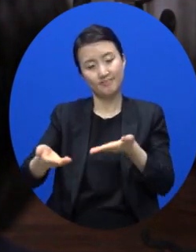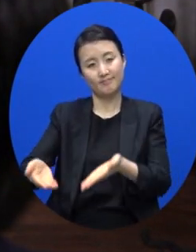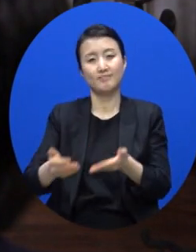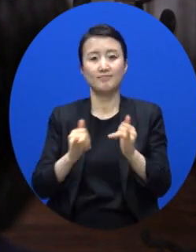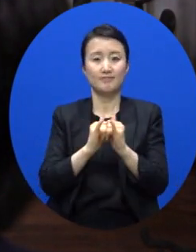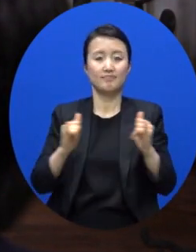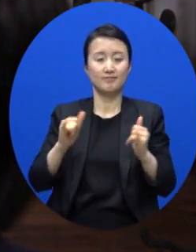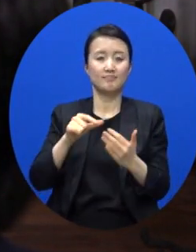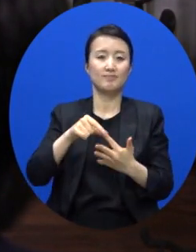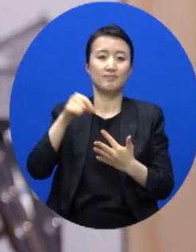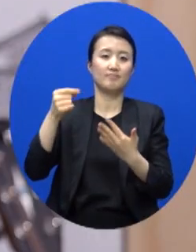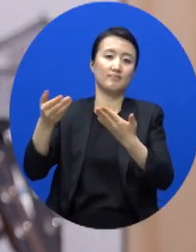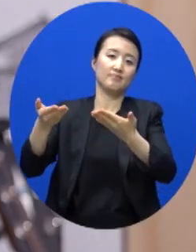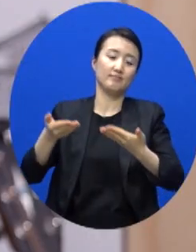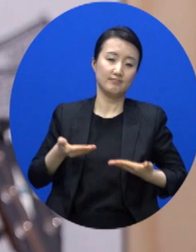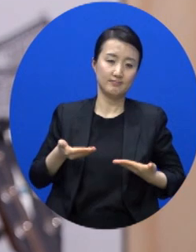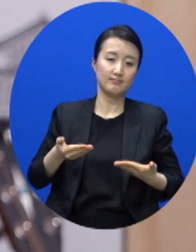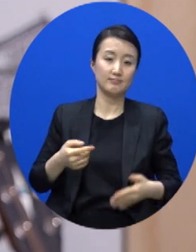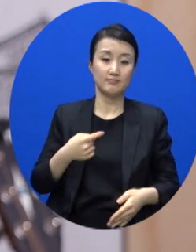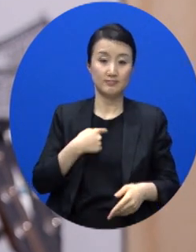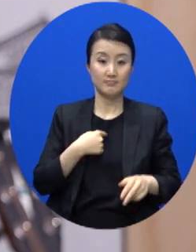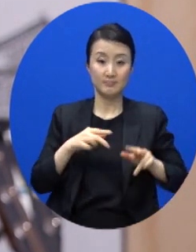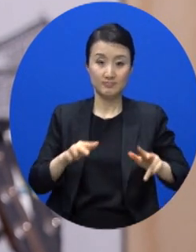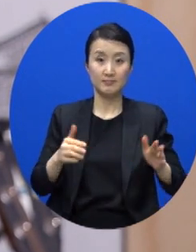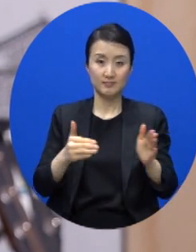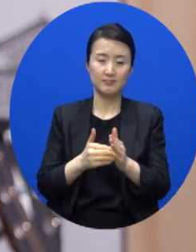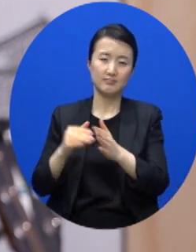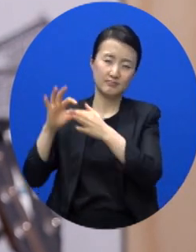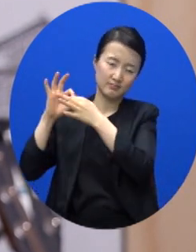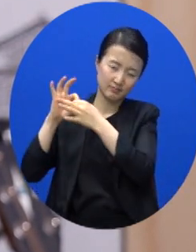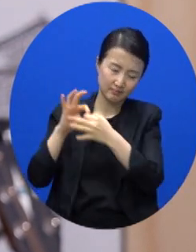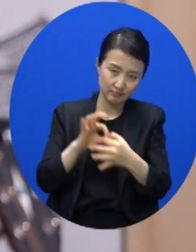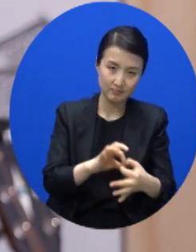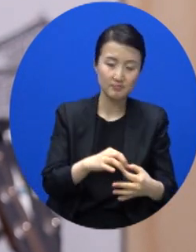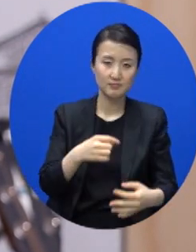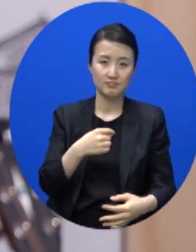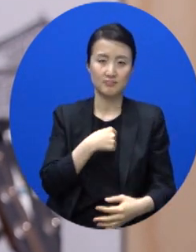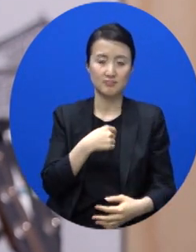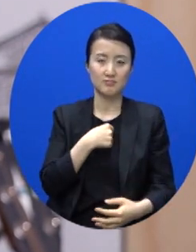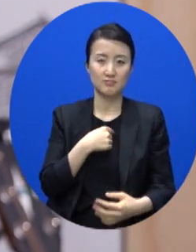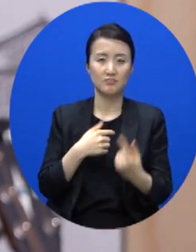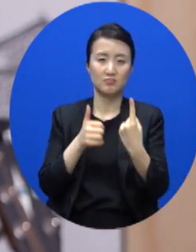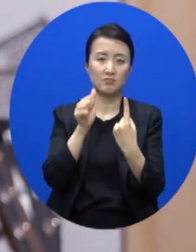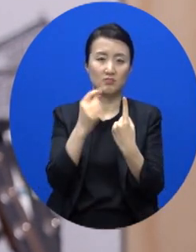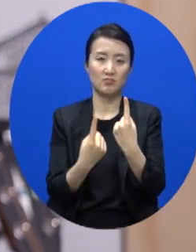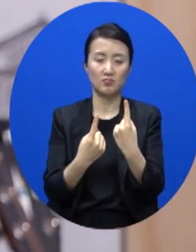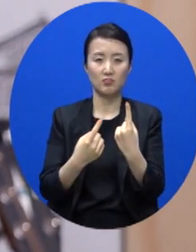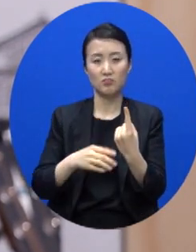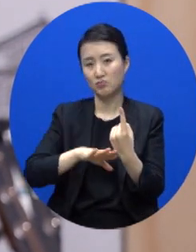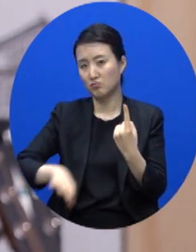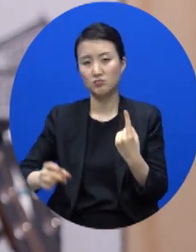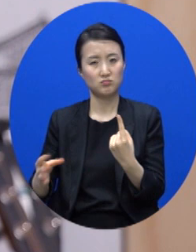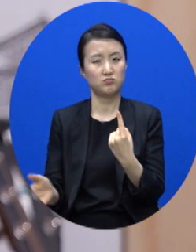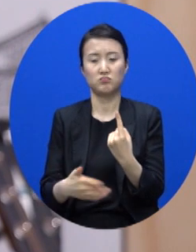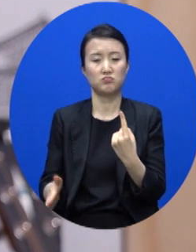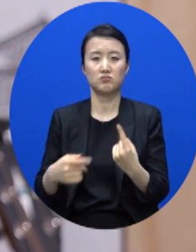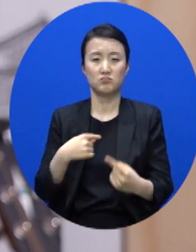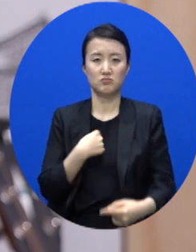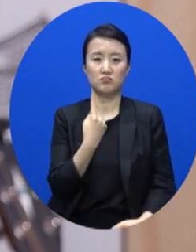국가에서 선정되었고 지금까지도 최초고 유일하게 그